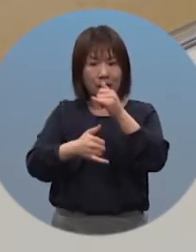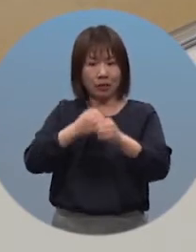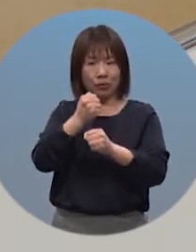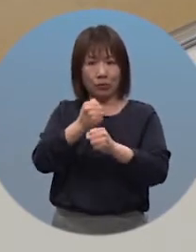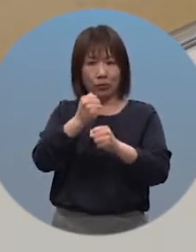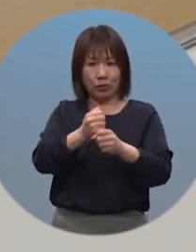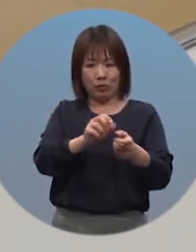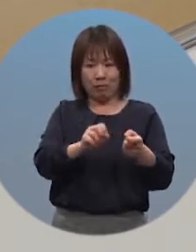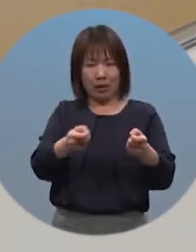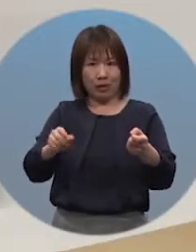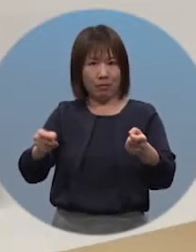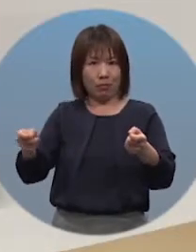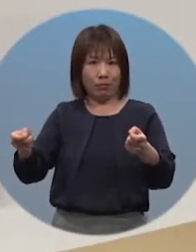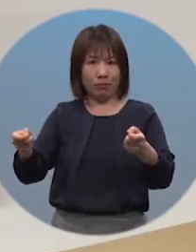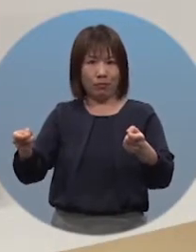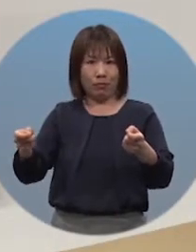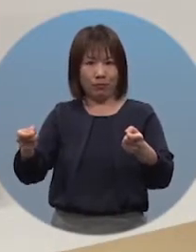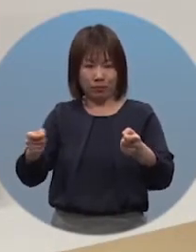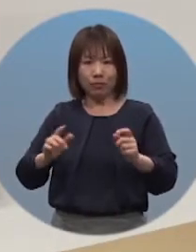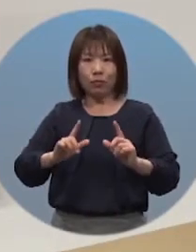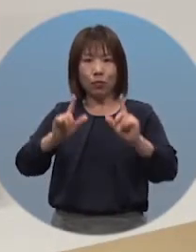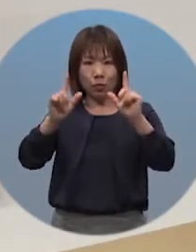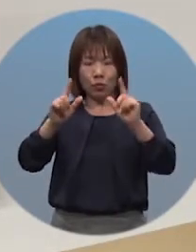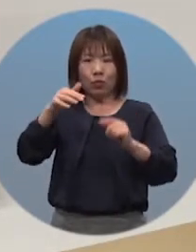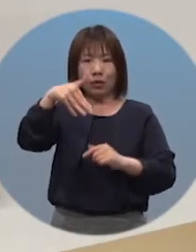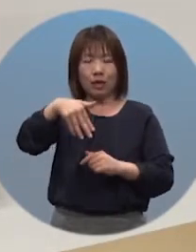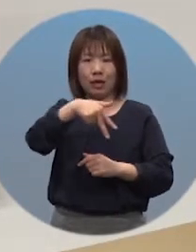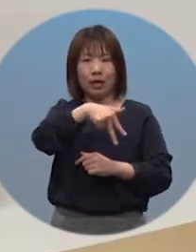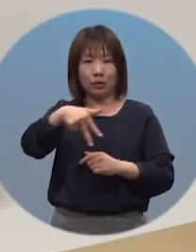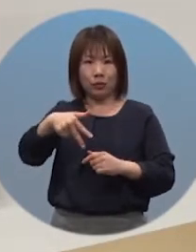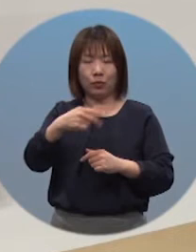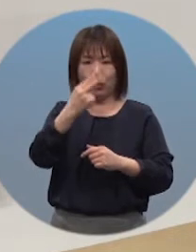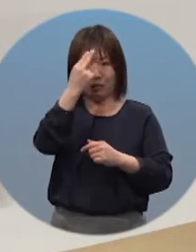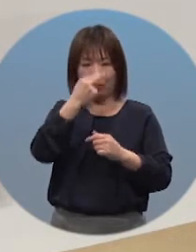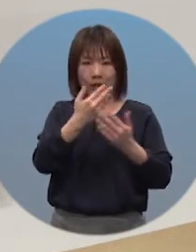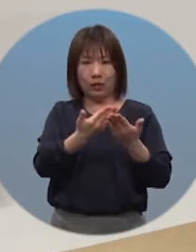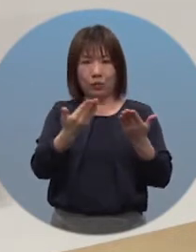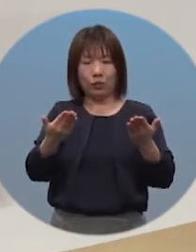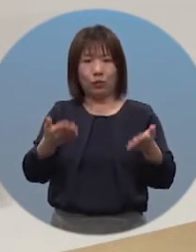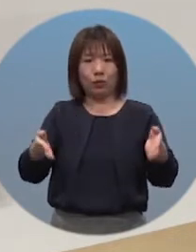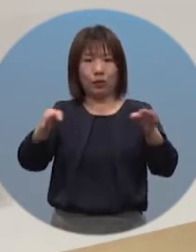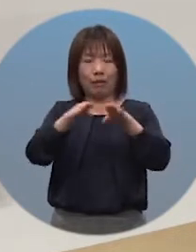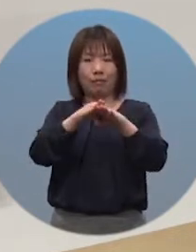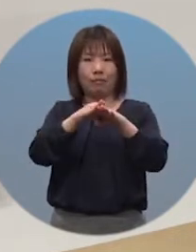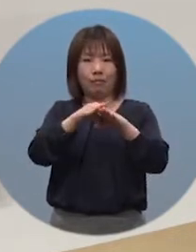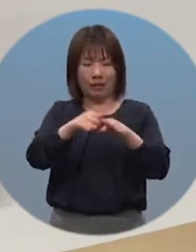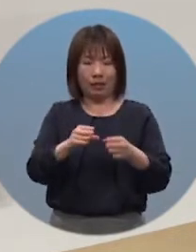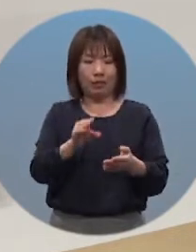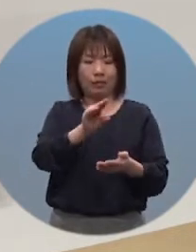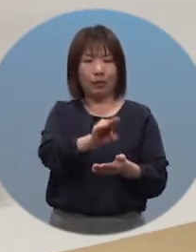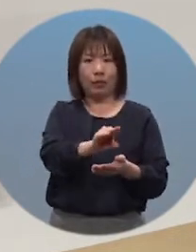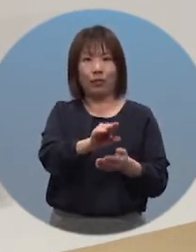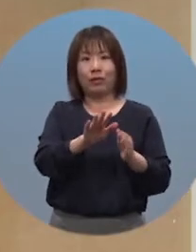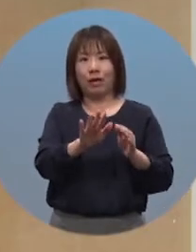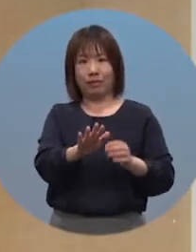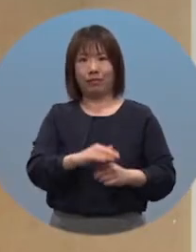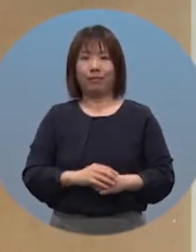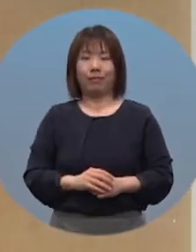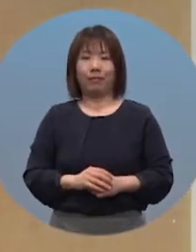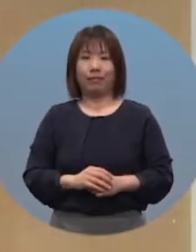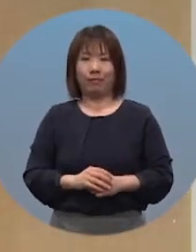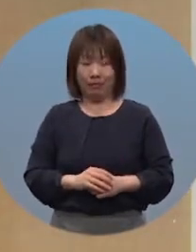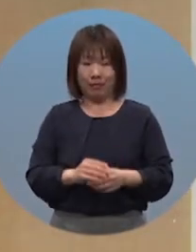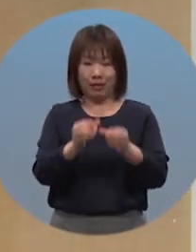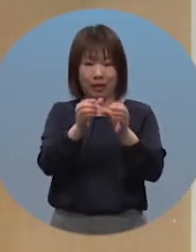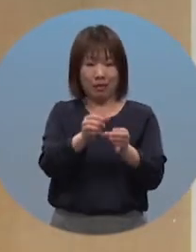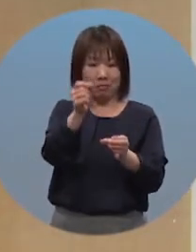する名品として知られていて1やすずり箱など身の回りのさまざまな品を嗅ぎに見立てて生けられた